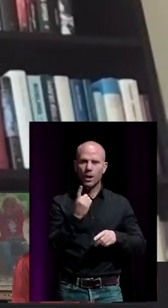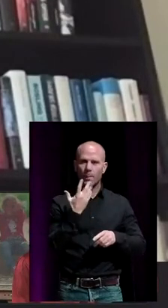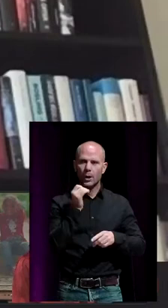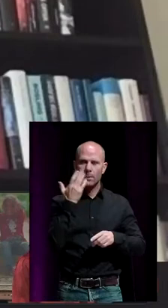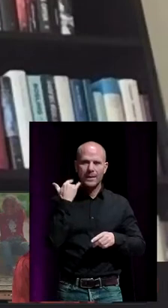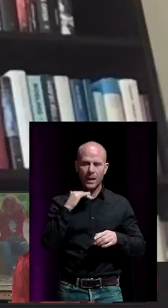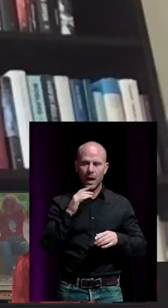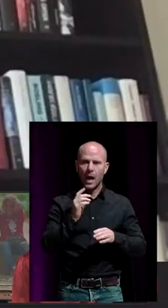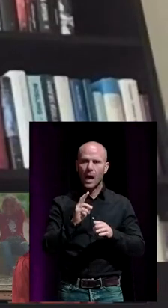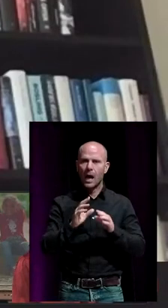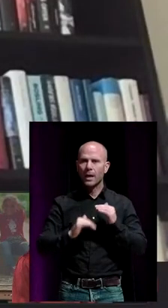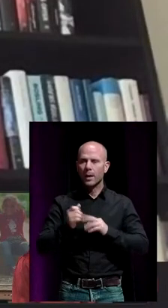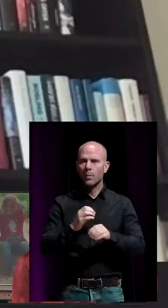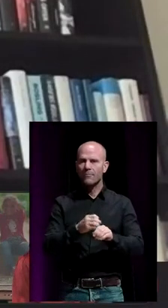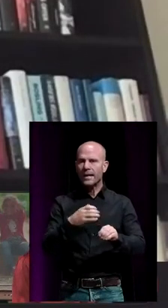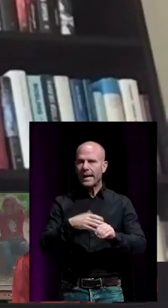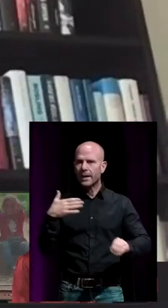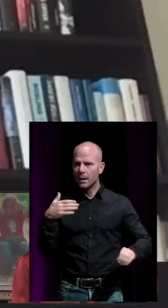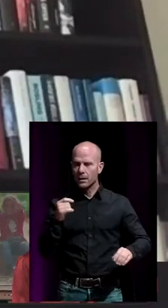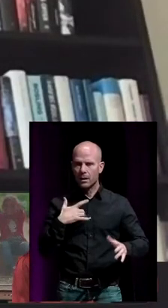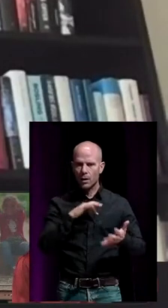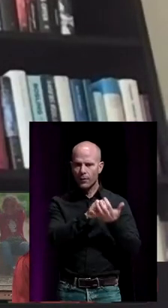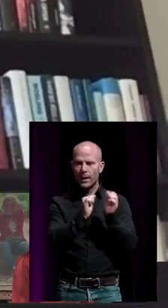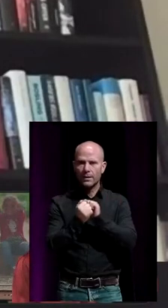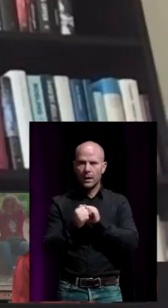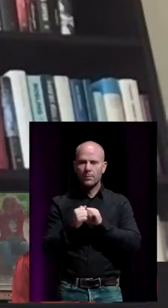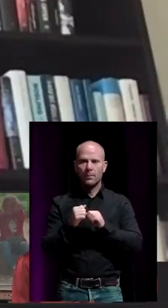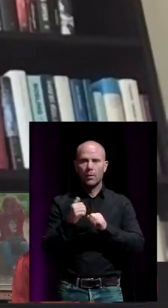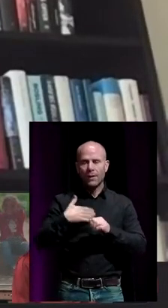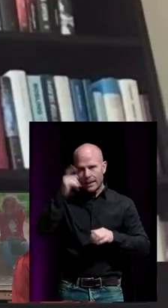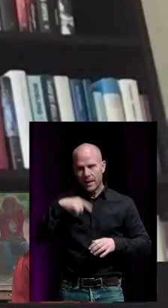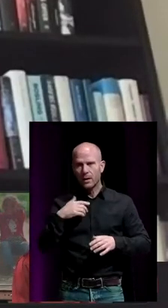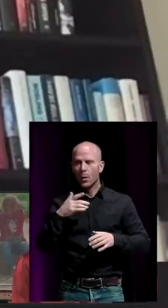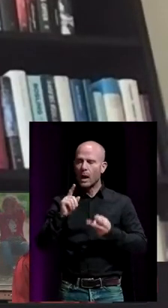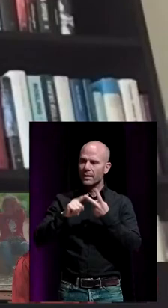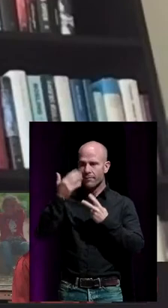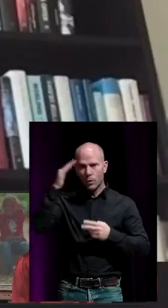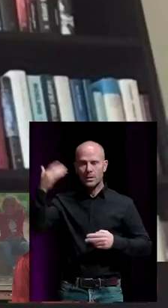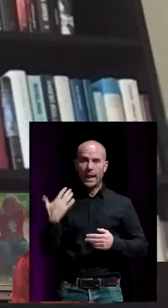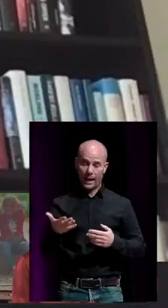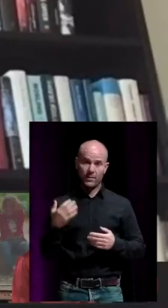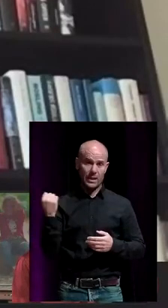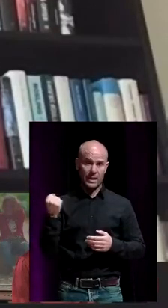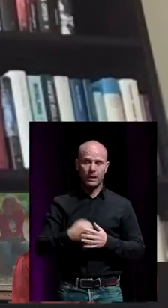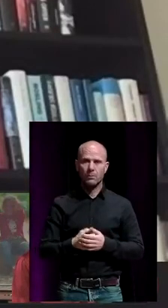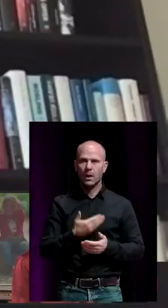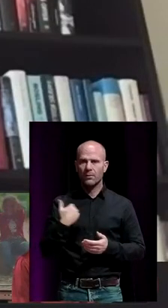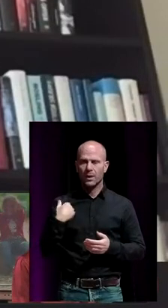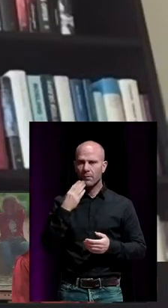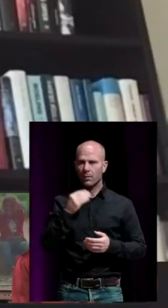om värderingar. Och där är ju föräldrar och andra vuxna så väsentliga. Att vi vågar ta